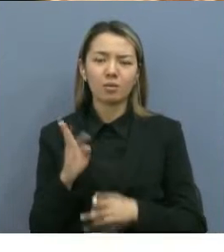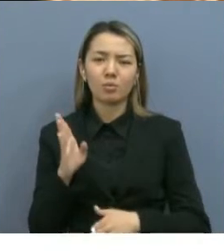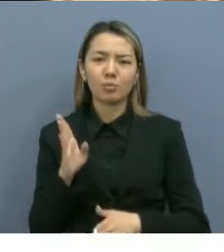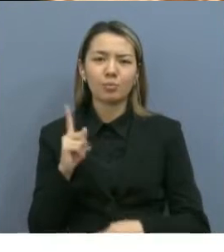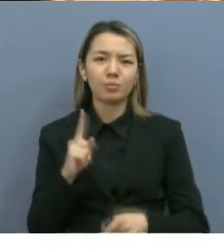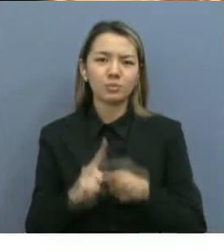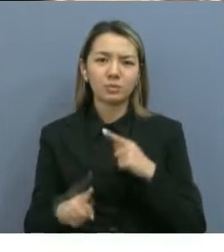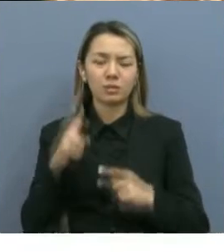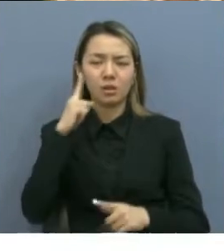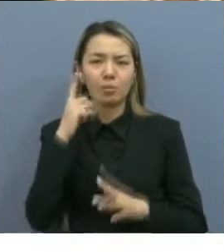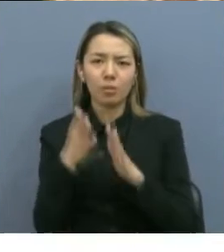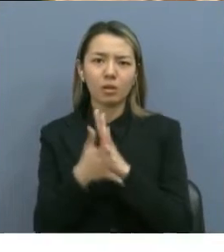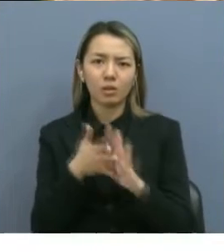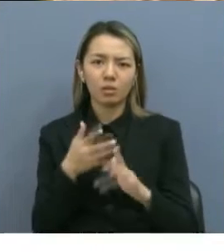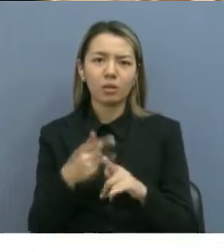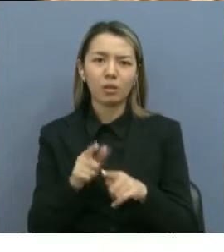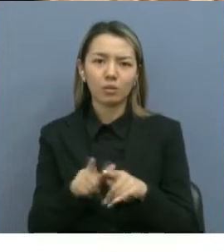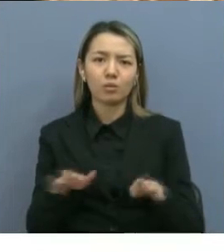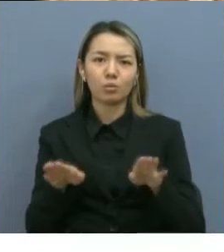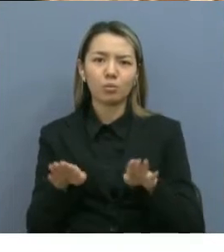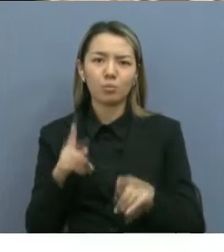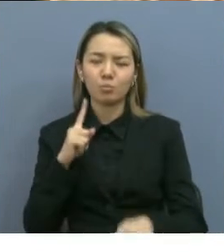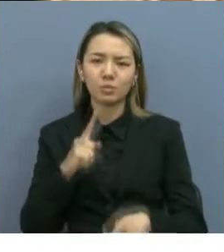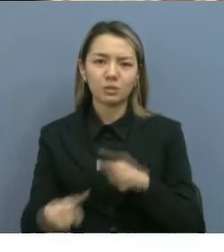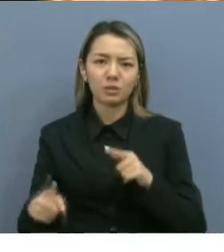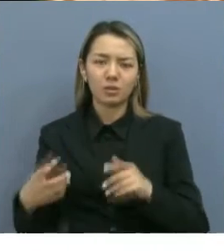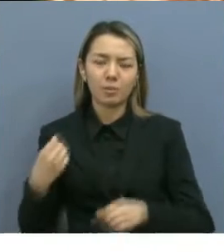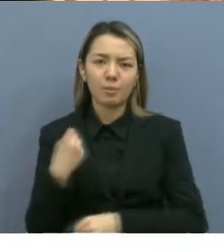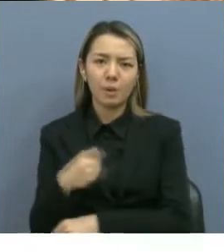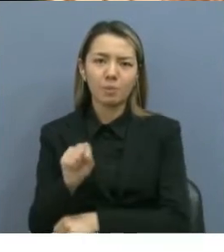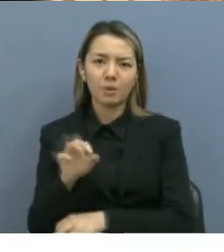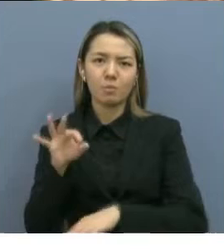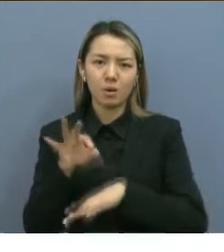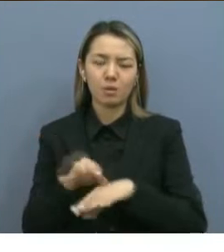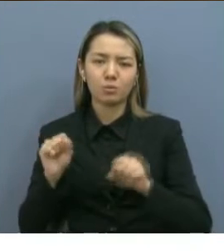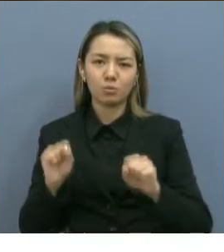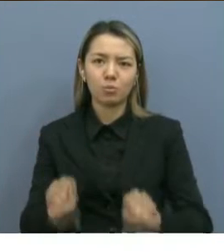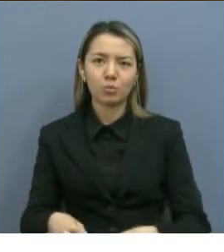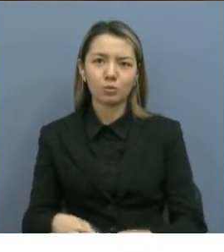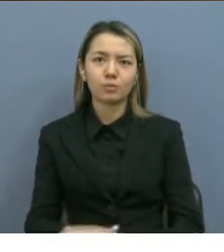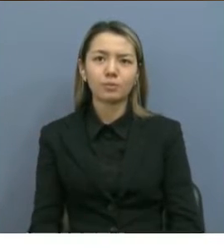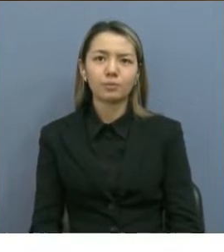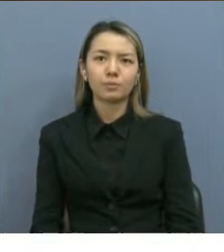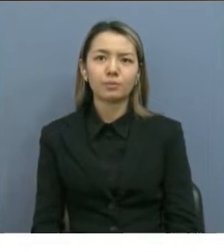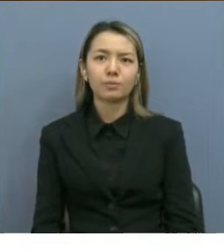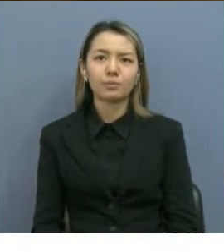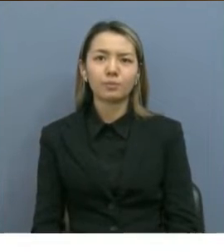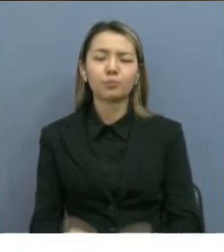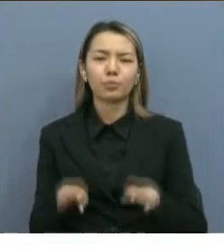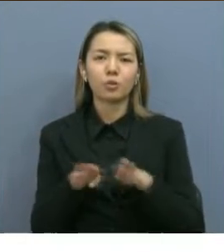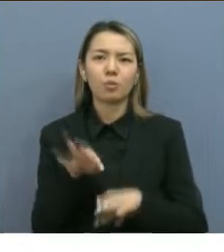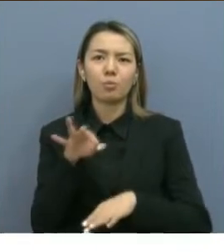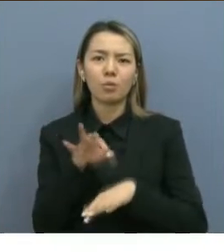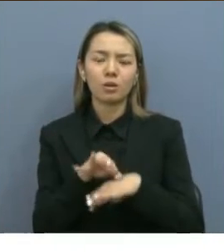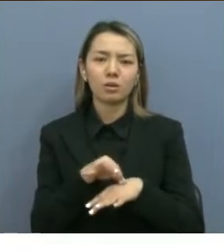тезірек бойсынсақ, бұл үндетті де жеңіп шығуды жылдамдатамыз. Құдайым осы жаман аурудан